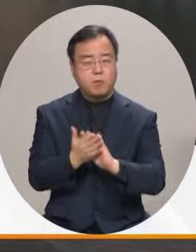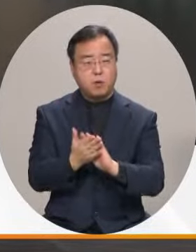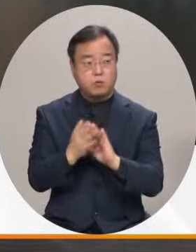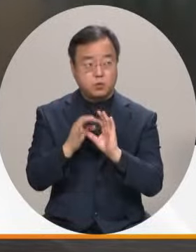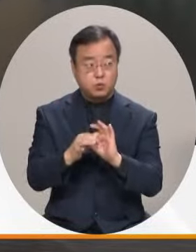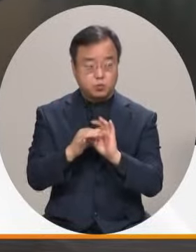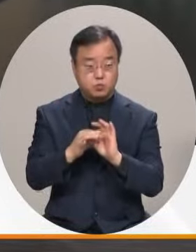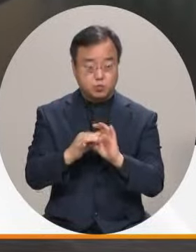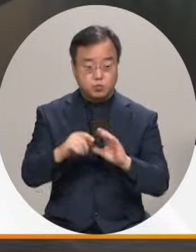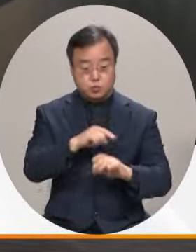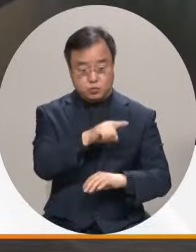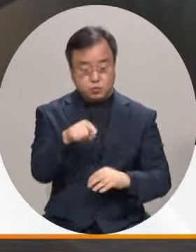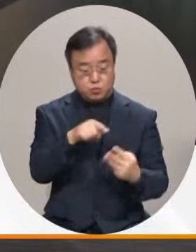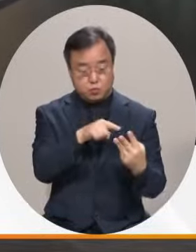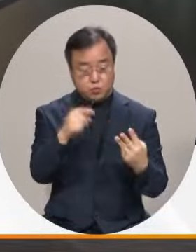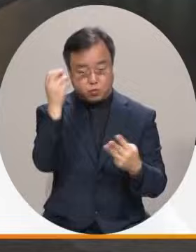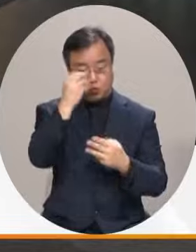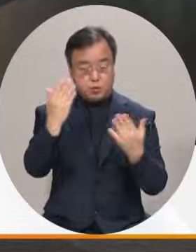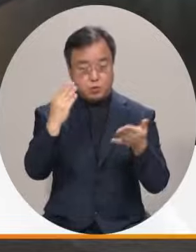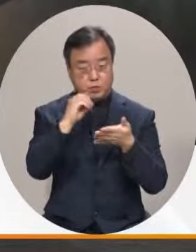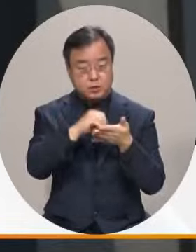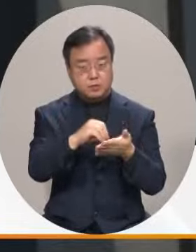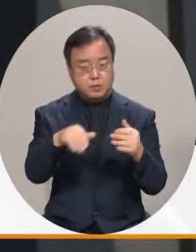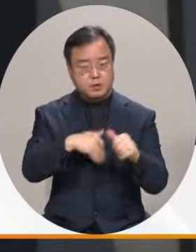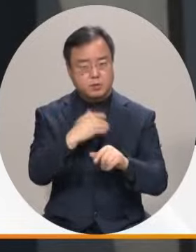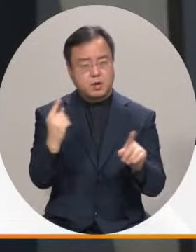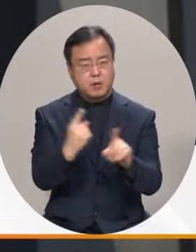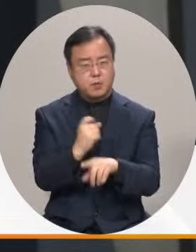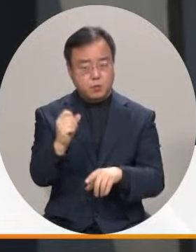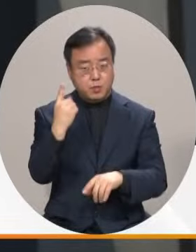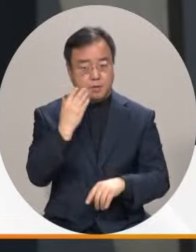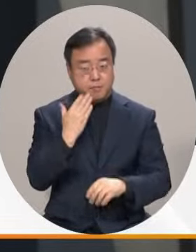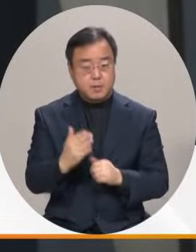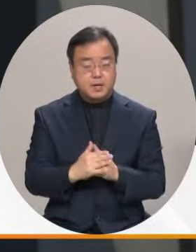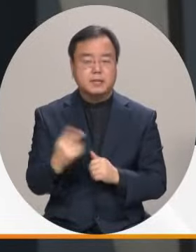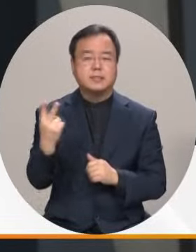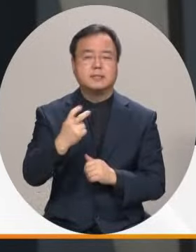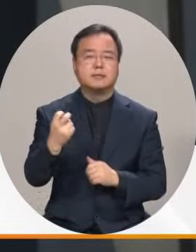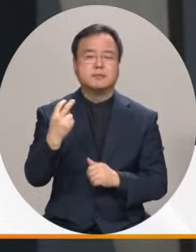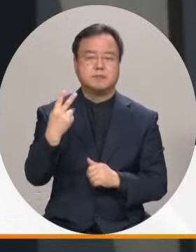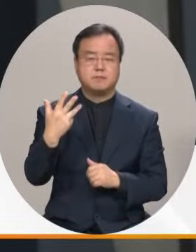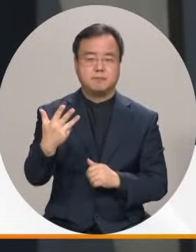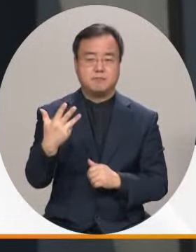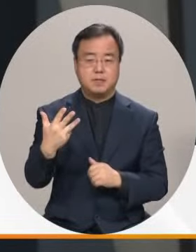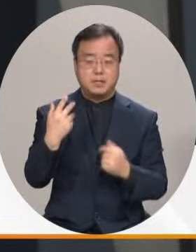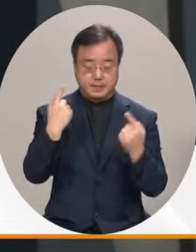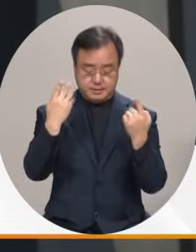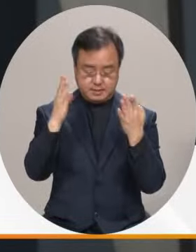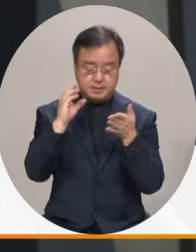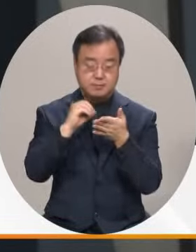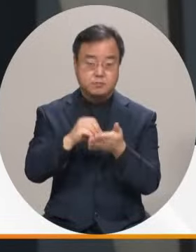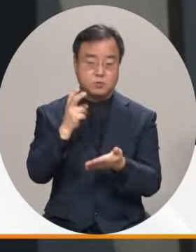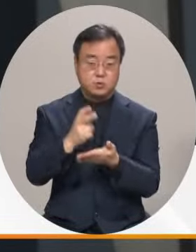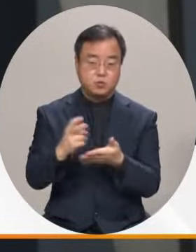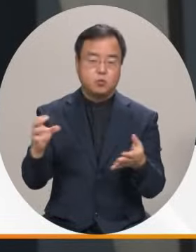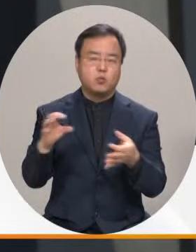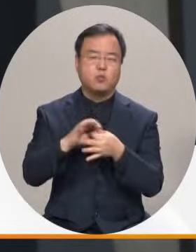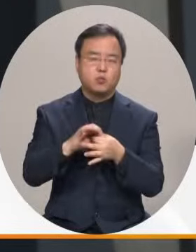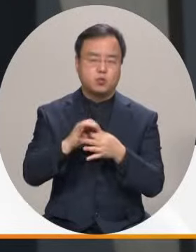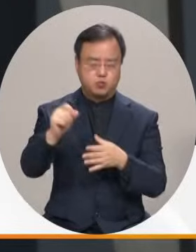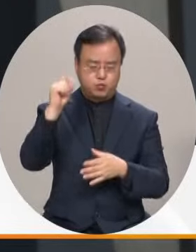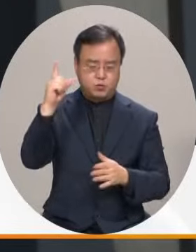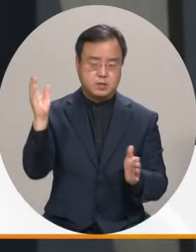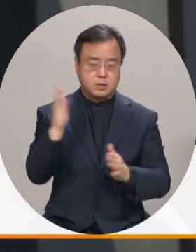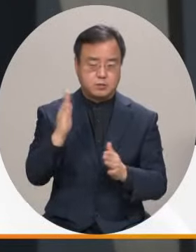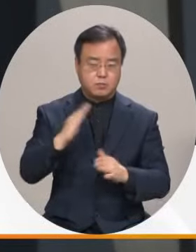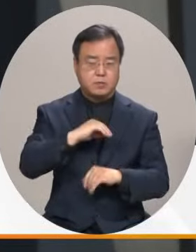떠오르고 있다고요네 그렇습니다 20288 년도 대입제도 개편과 맞물리면서이 우수한 학생들이 자사고나